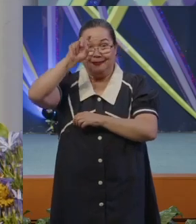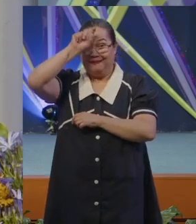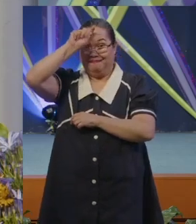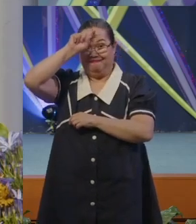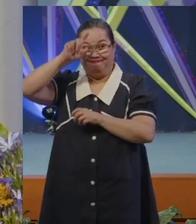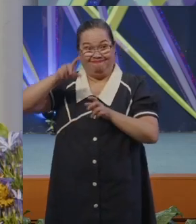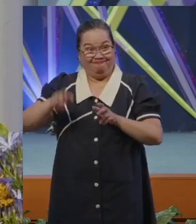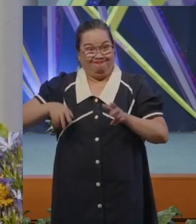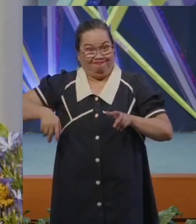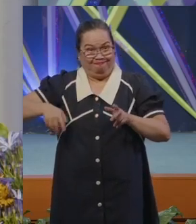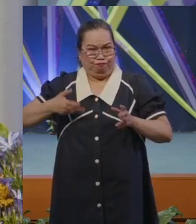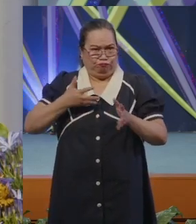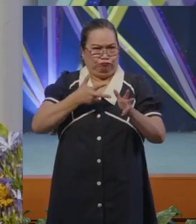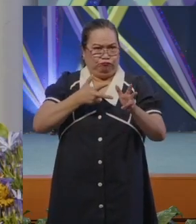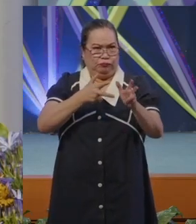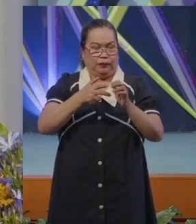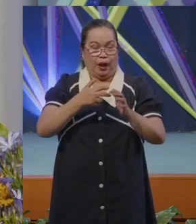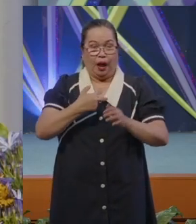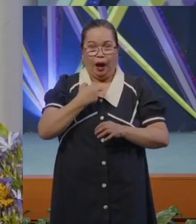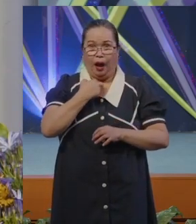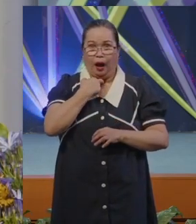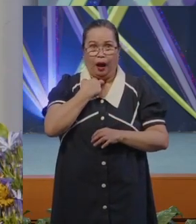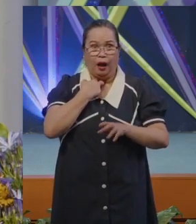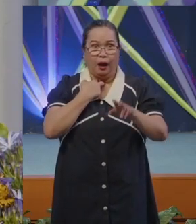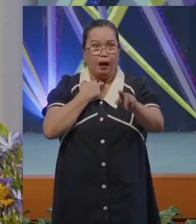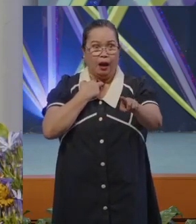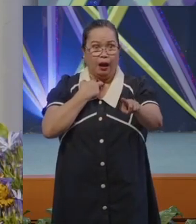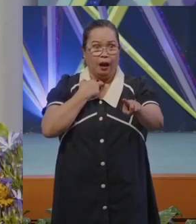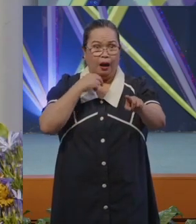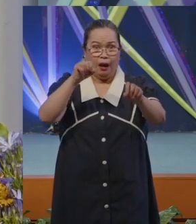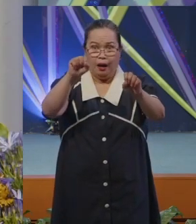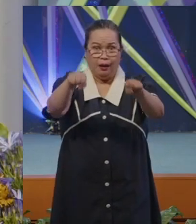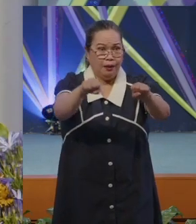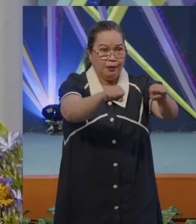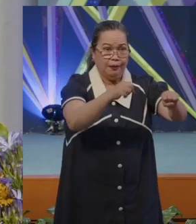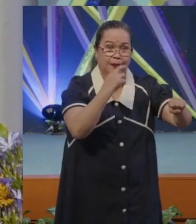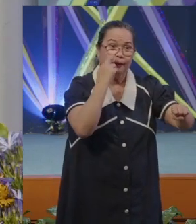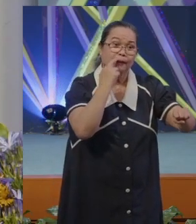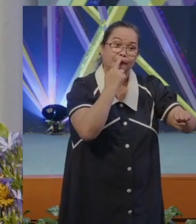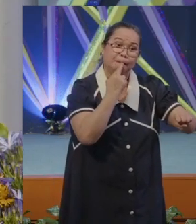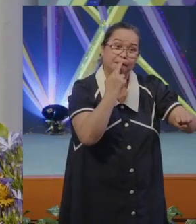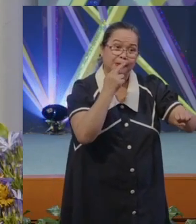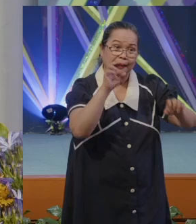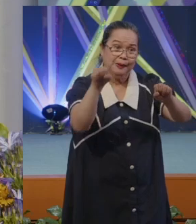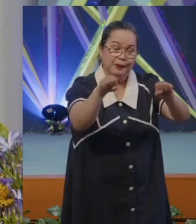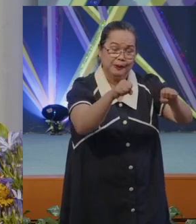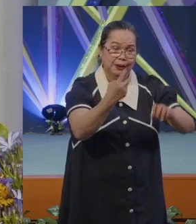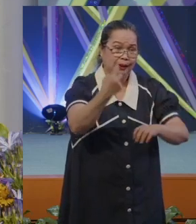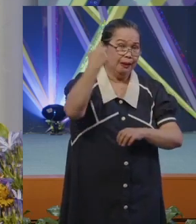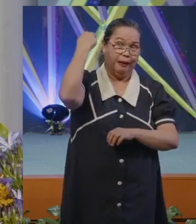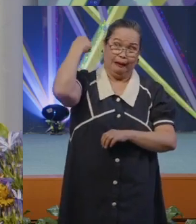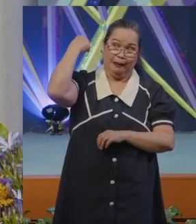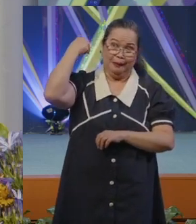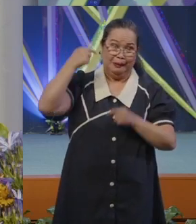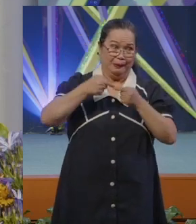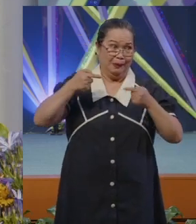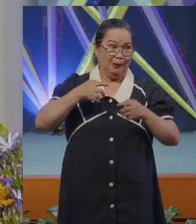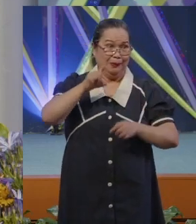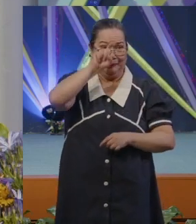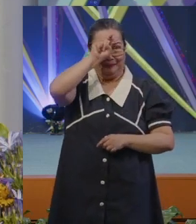Egyptians. Sila ay naipit sa dagat ng Red Sea at nasa likod nila ang mga